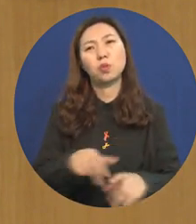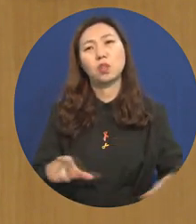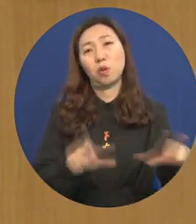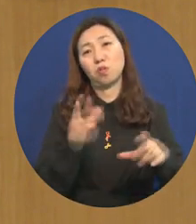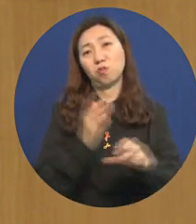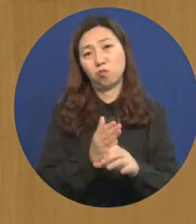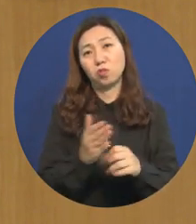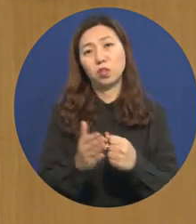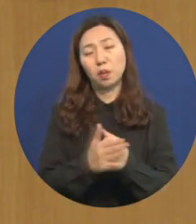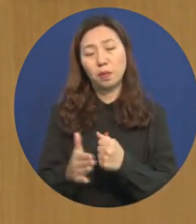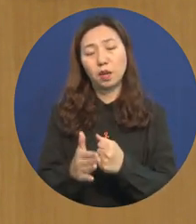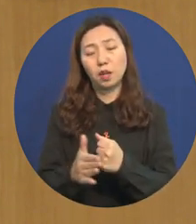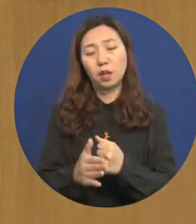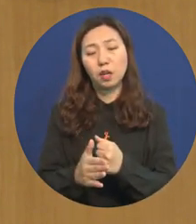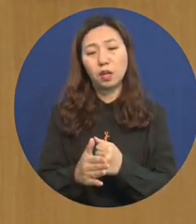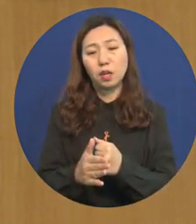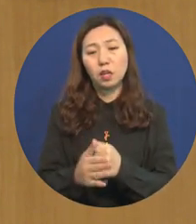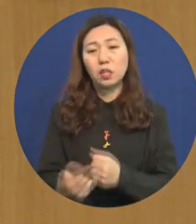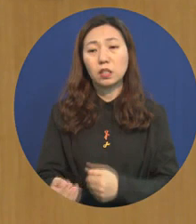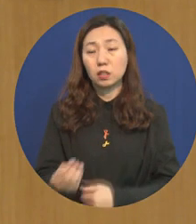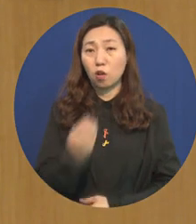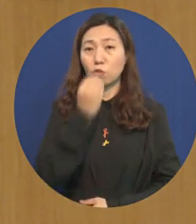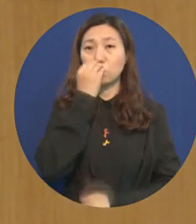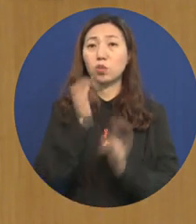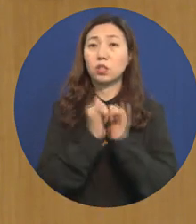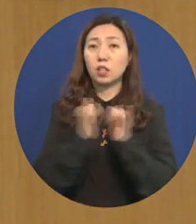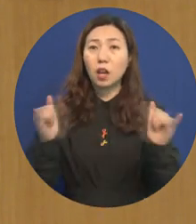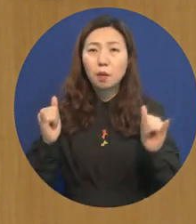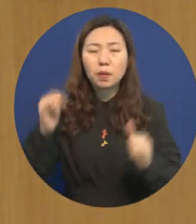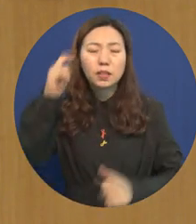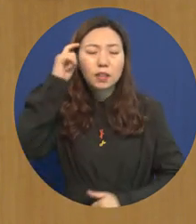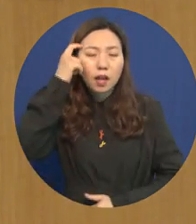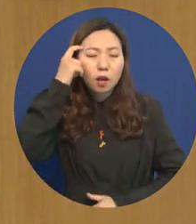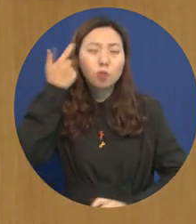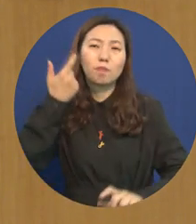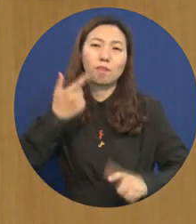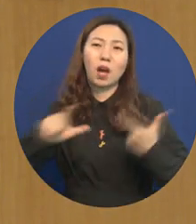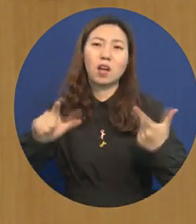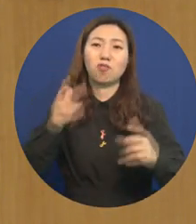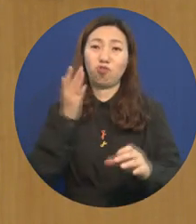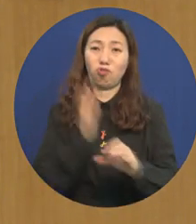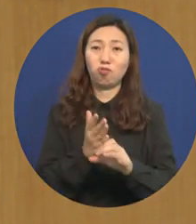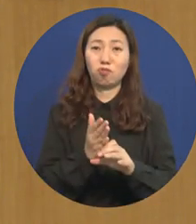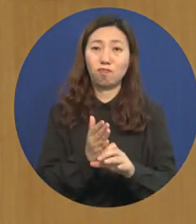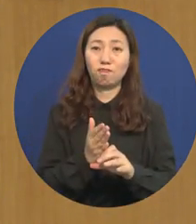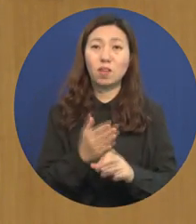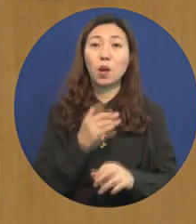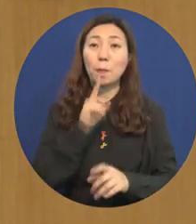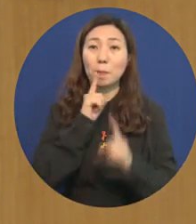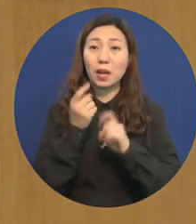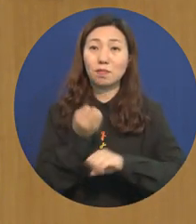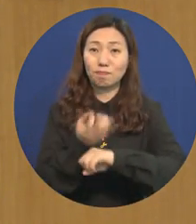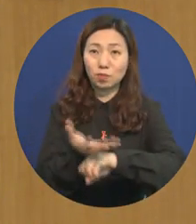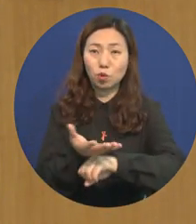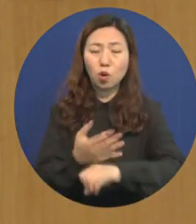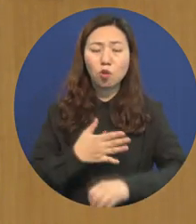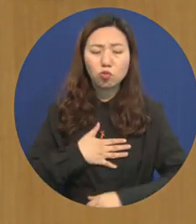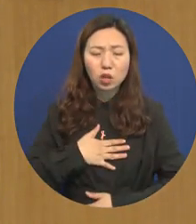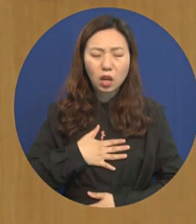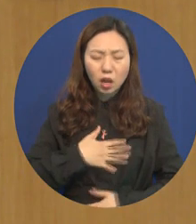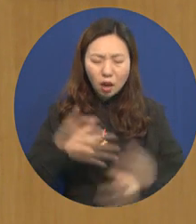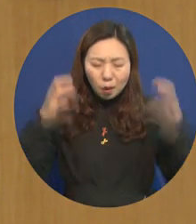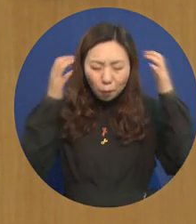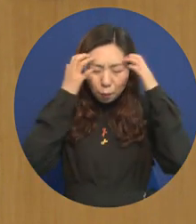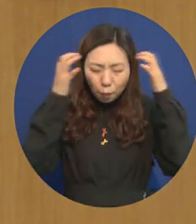어긋나 있다. 이런 말씀을 드리면서, 오늘 우리들은 우리들의 고뇌가 바로